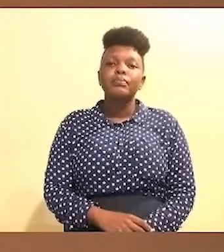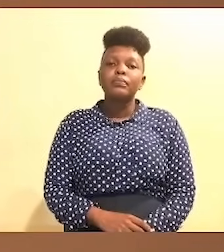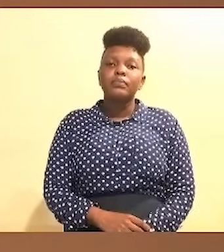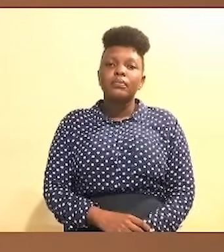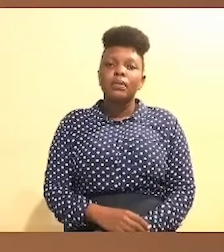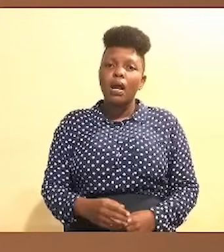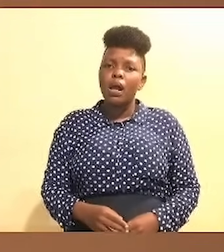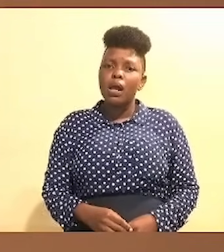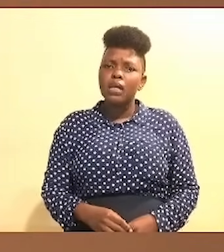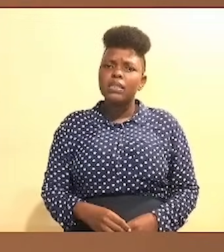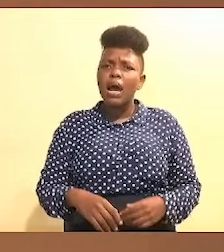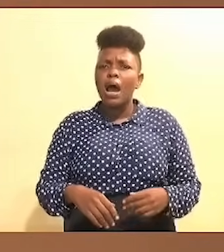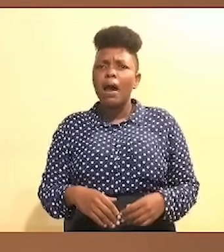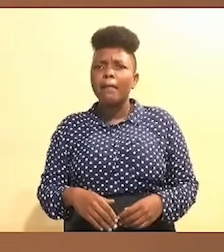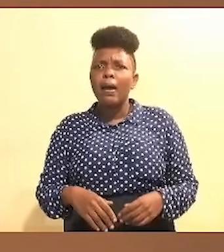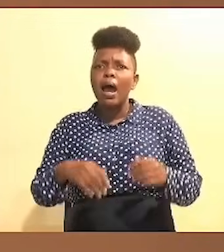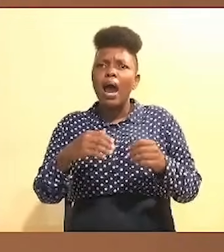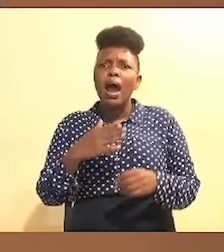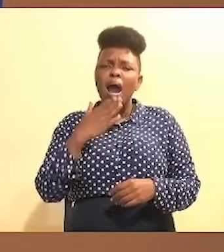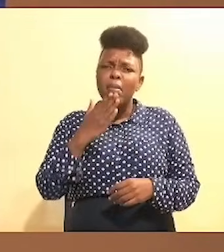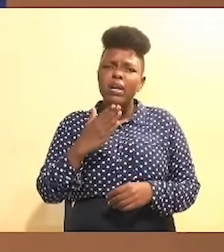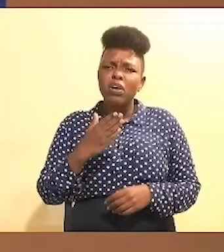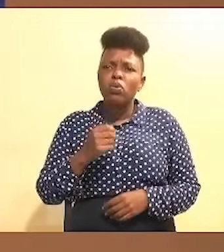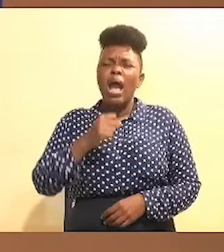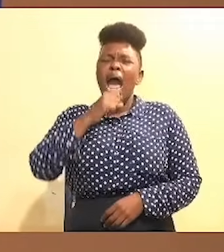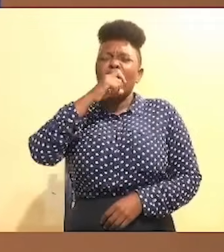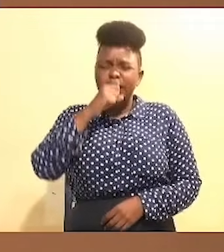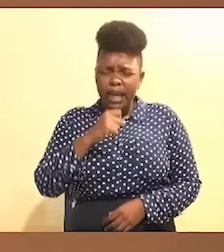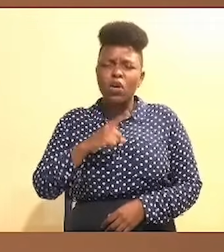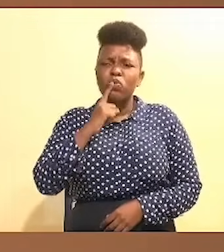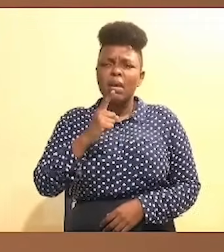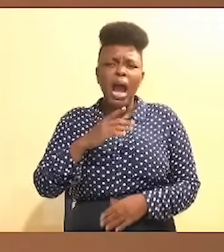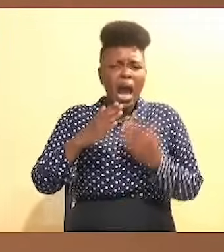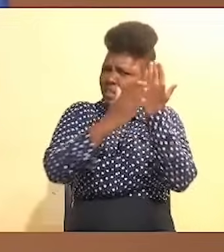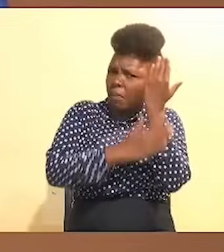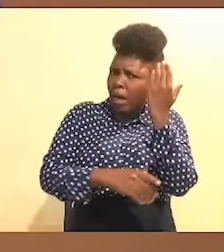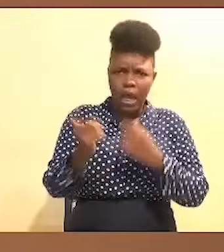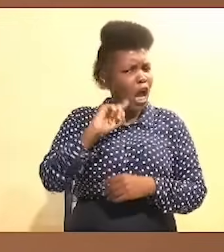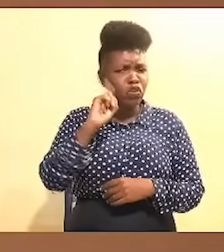Hata habari ya kupiga chafya, unapiga chafya unasema excuse me, hatuna hiyo kitu.